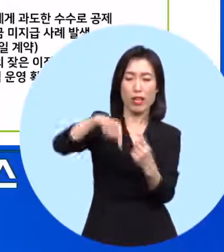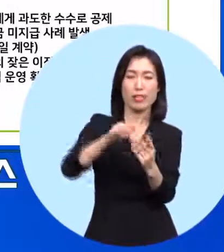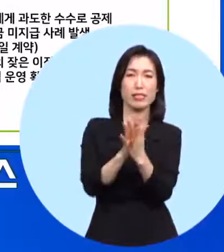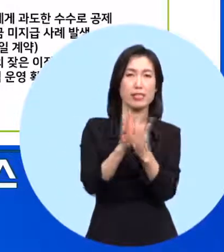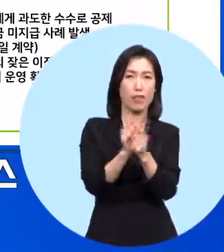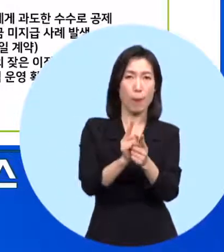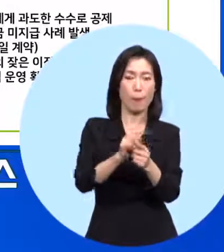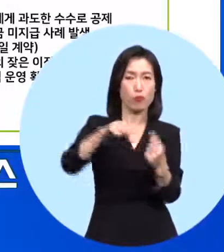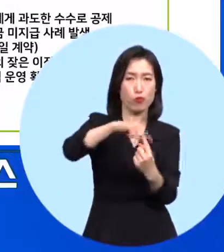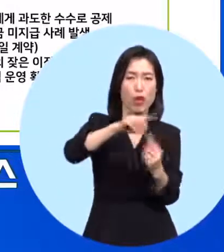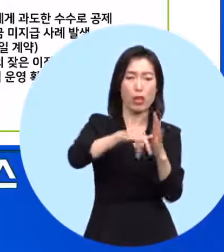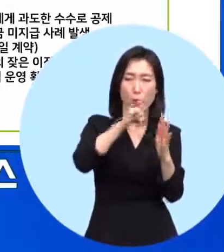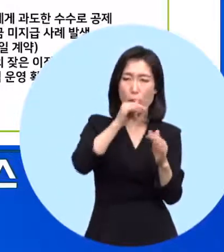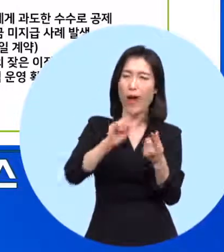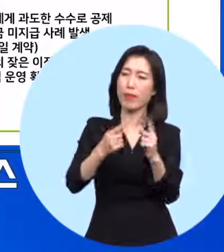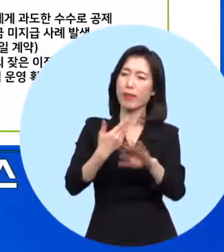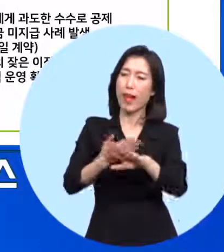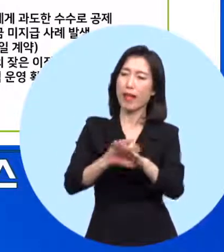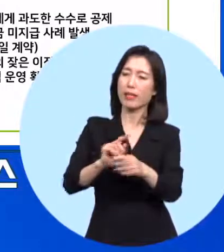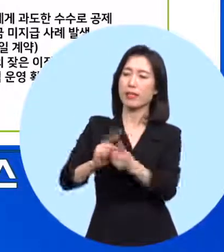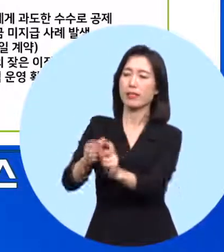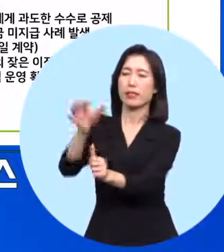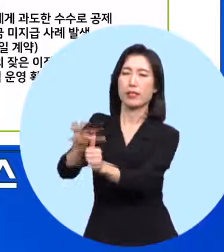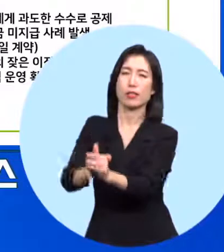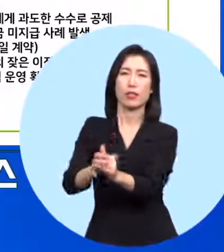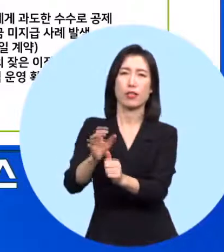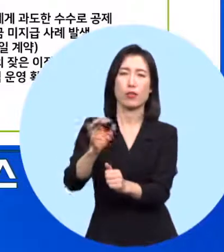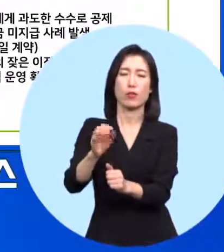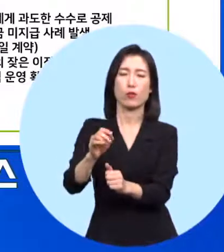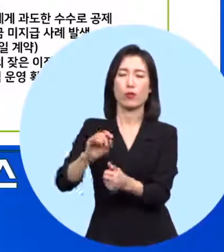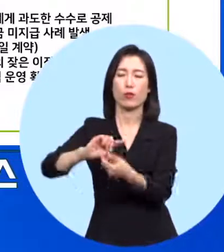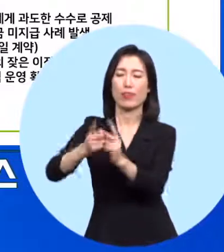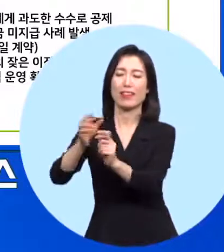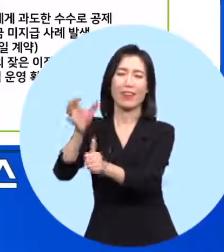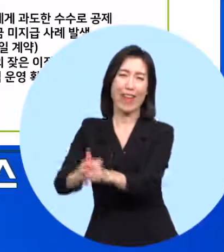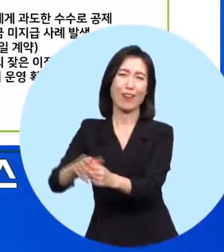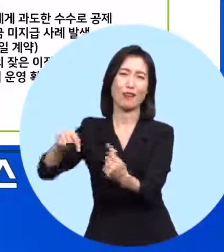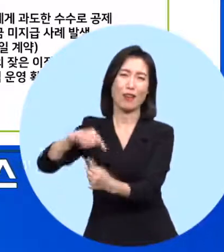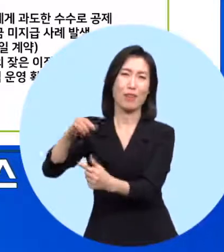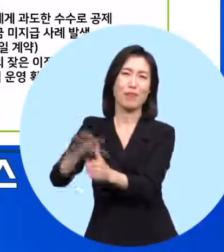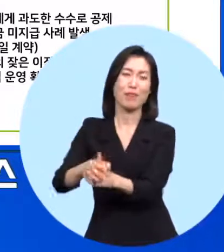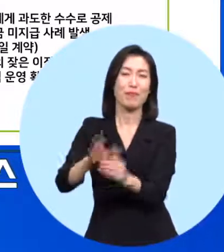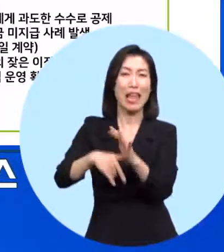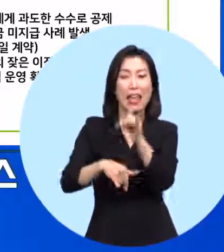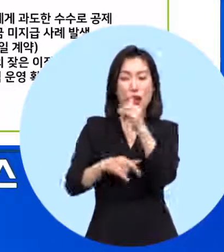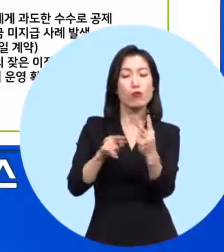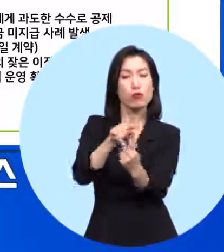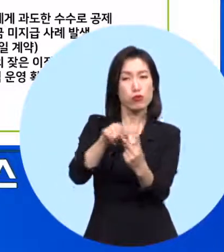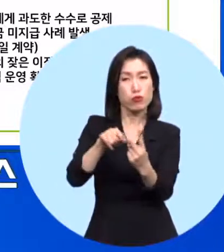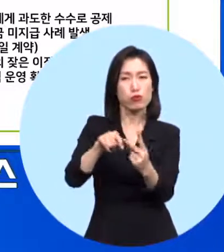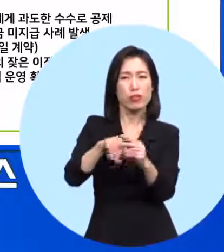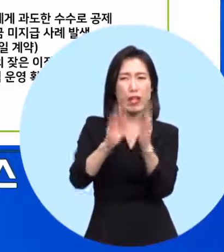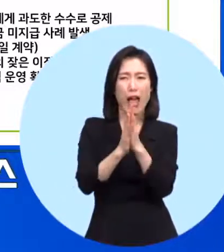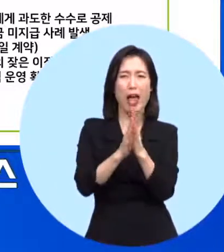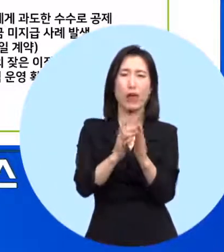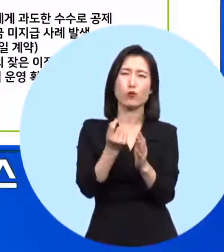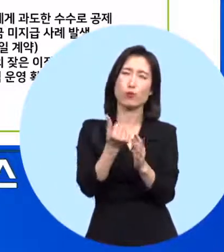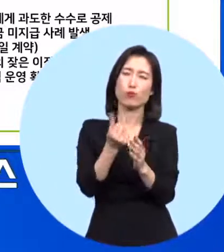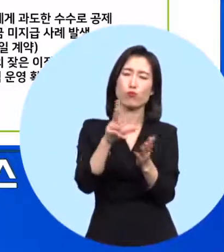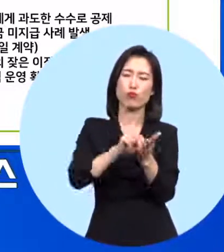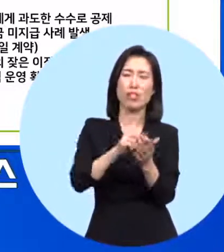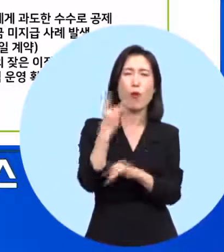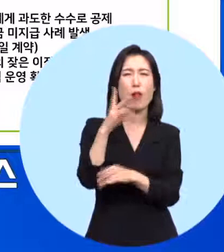경우와 외부에 위탁하는 경우가 있는데 둘 다 상당한 문제를 안고